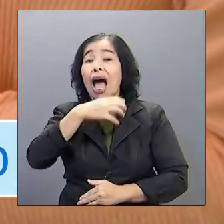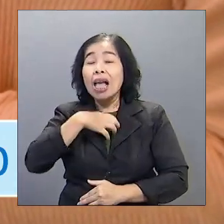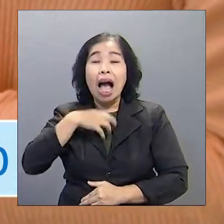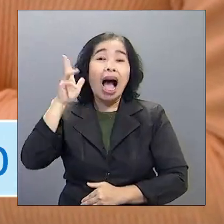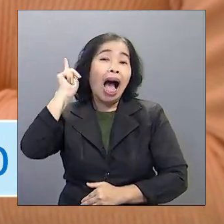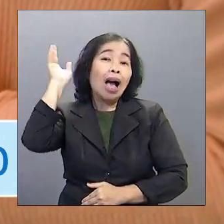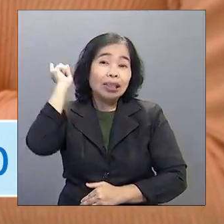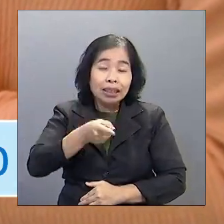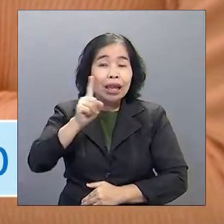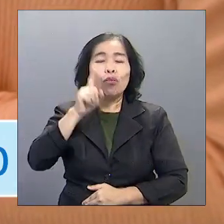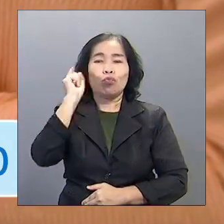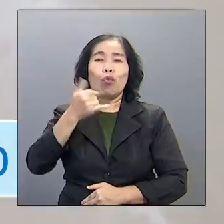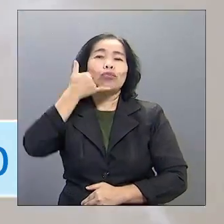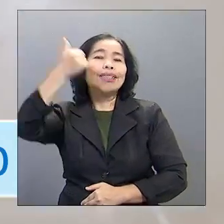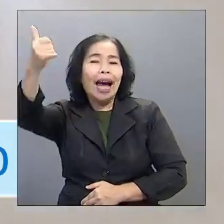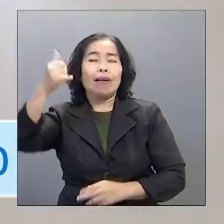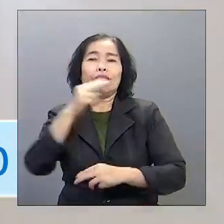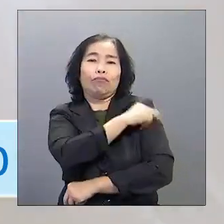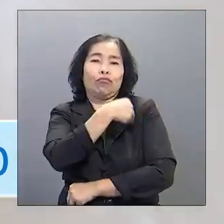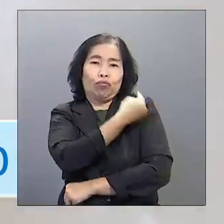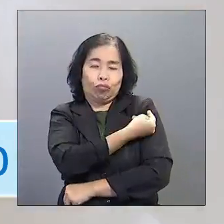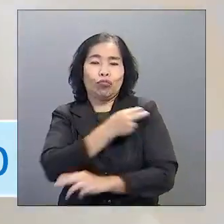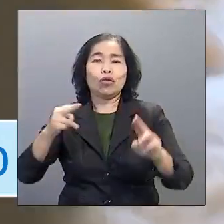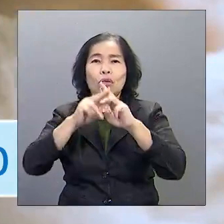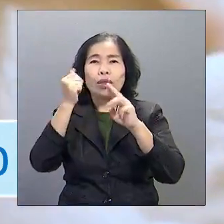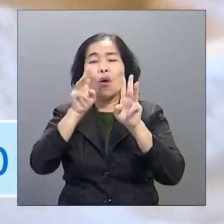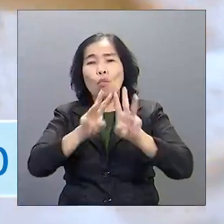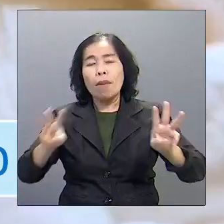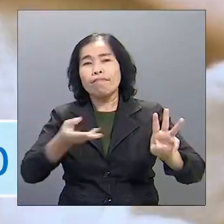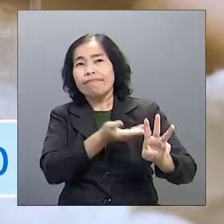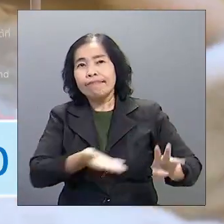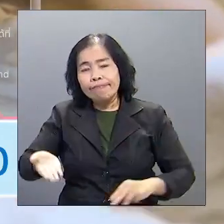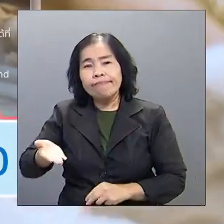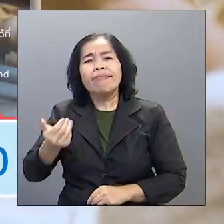กระทรวงสาธารณสุขสามารถติดตามไปที่เว็บไซต์ค่ะ